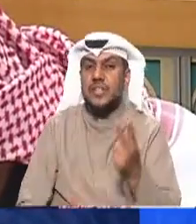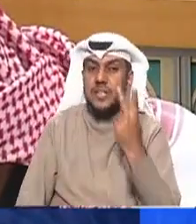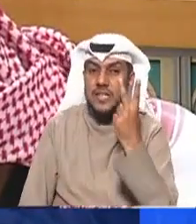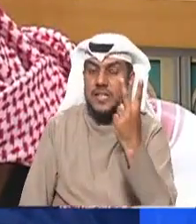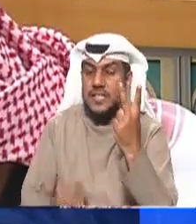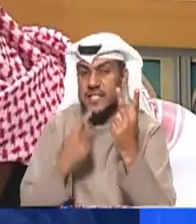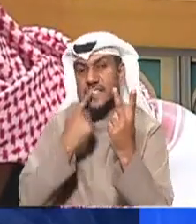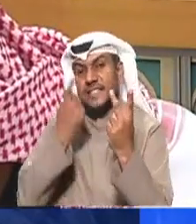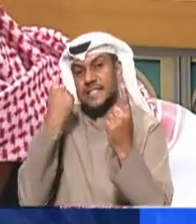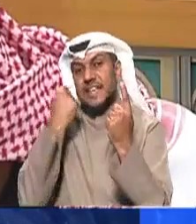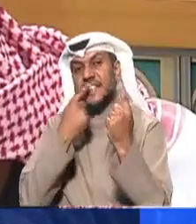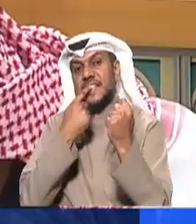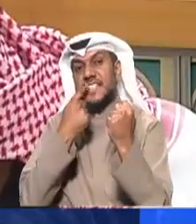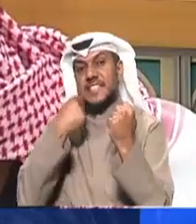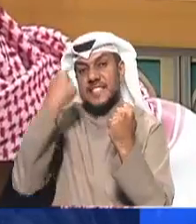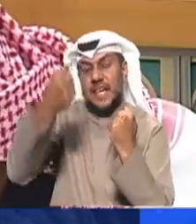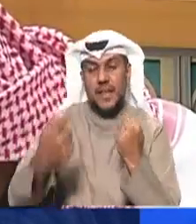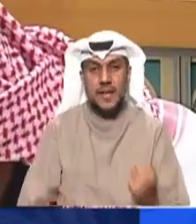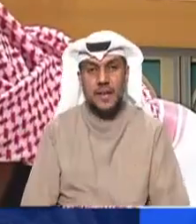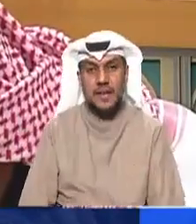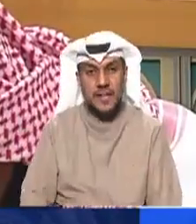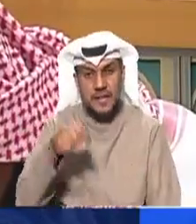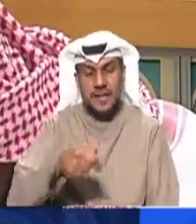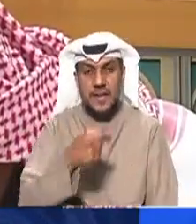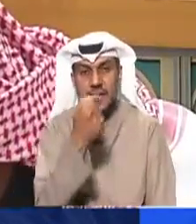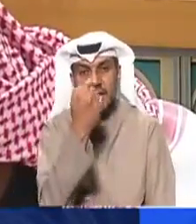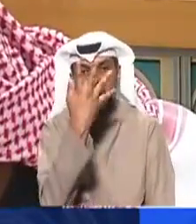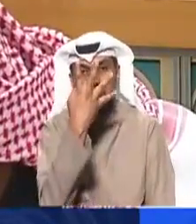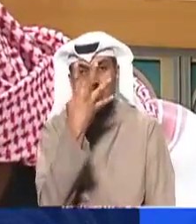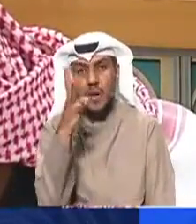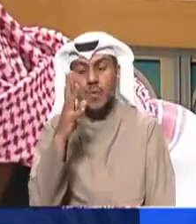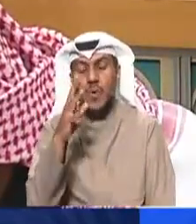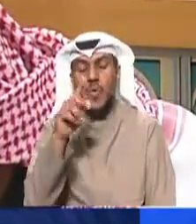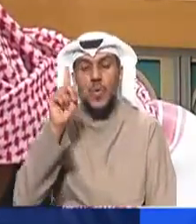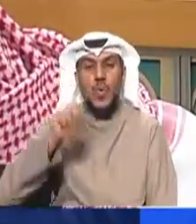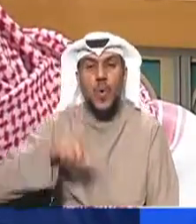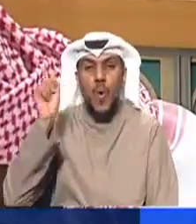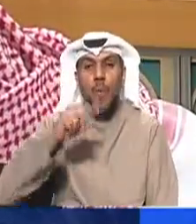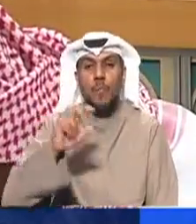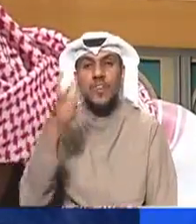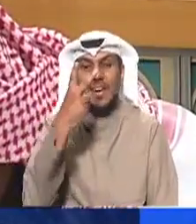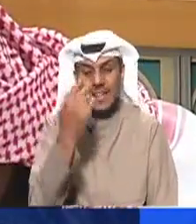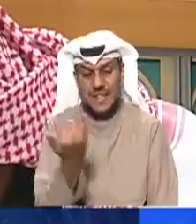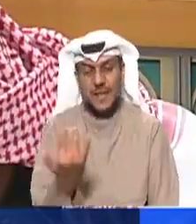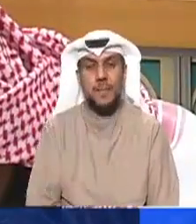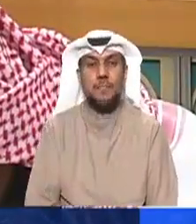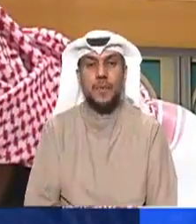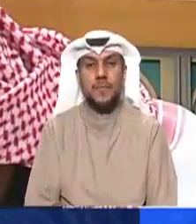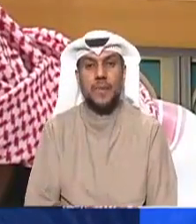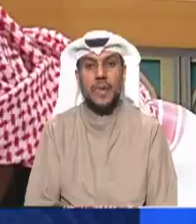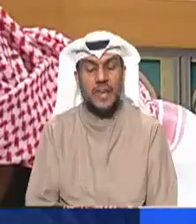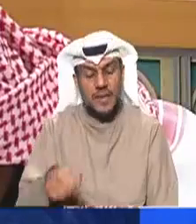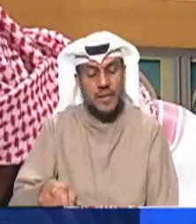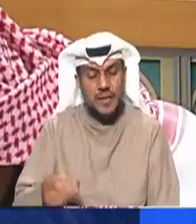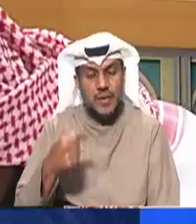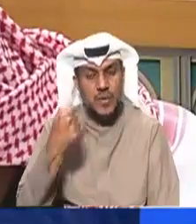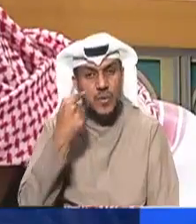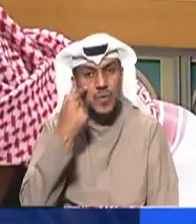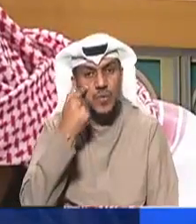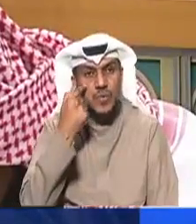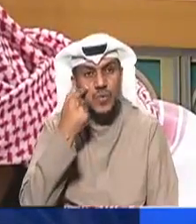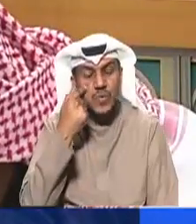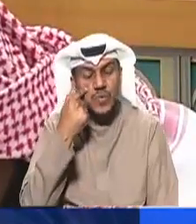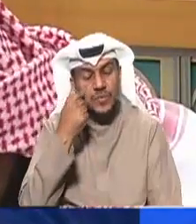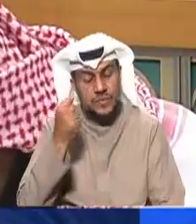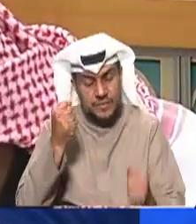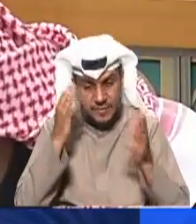وقاعدين بال45 يوم من هذه السنة الجديدة ندخل يعني في وضع